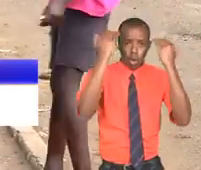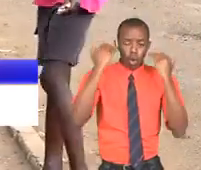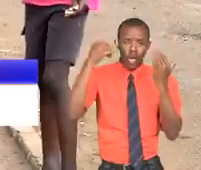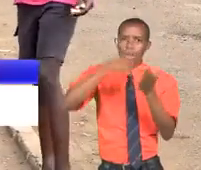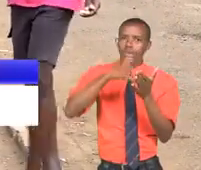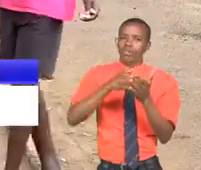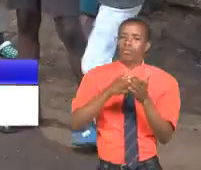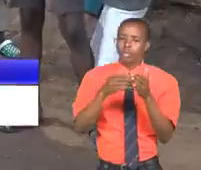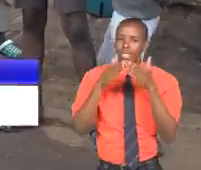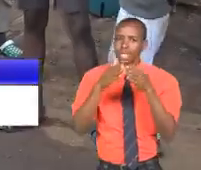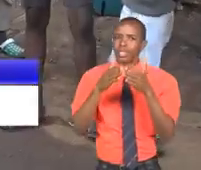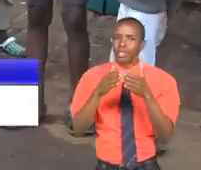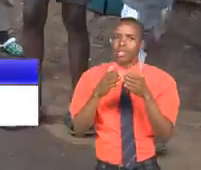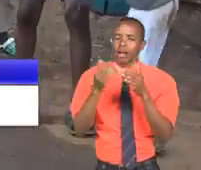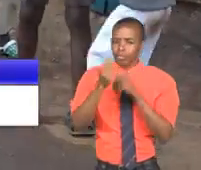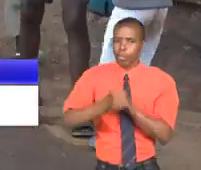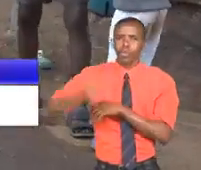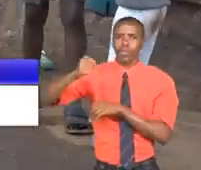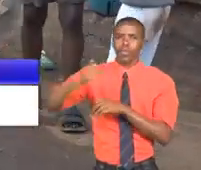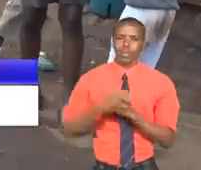sexual offenses.